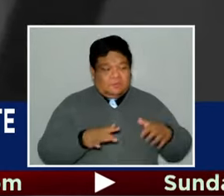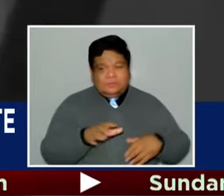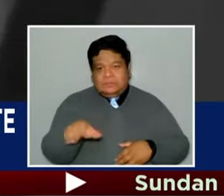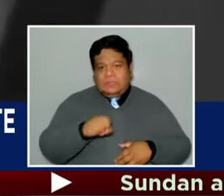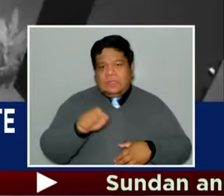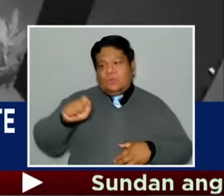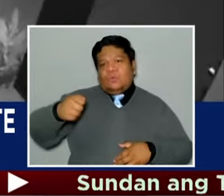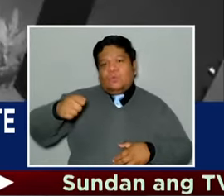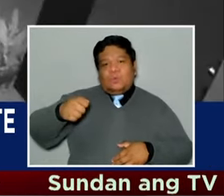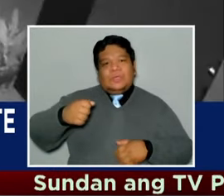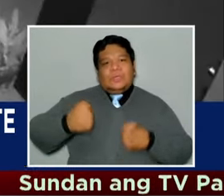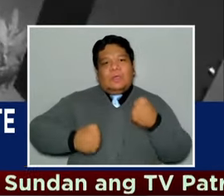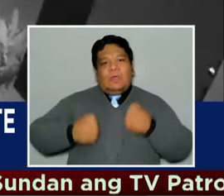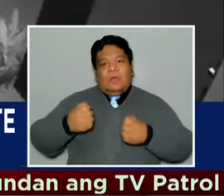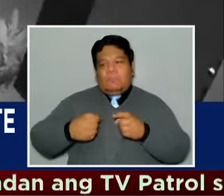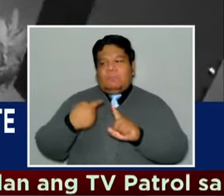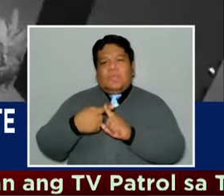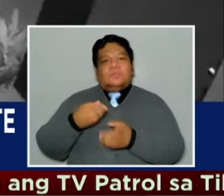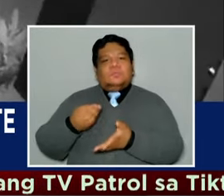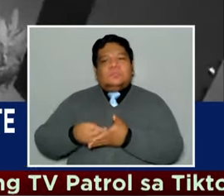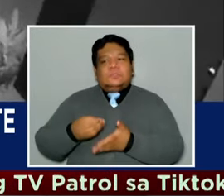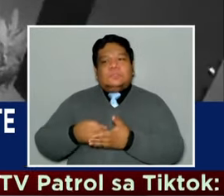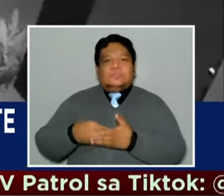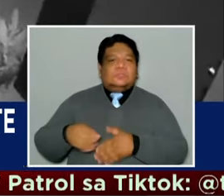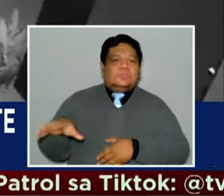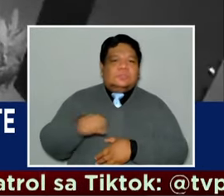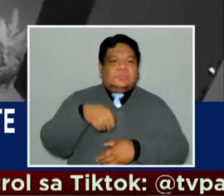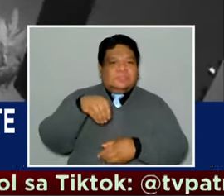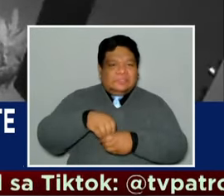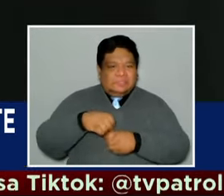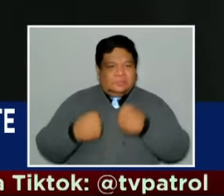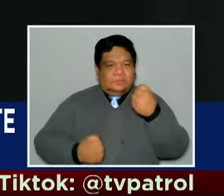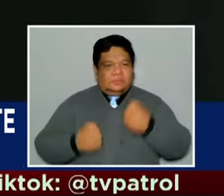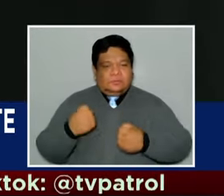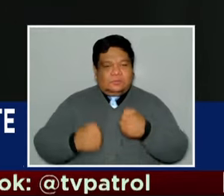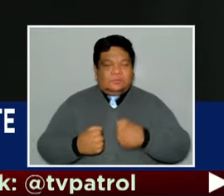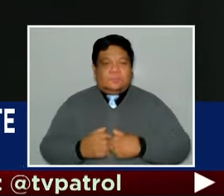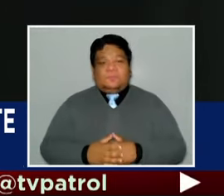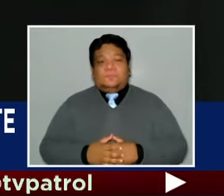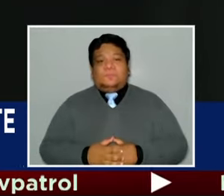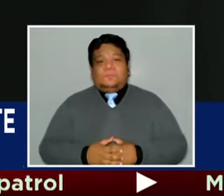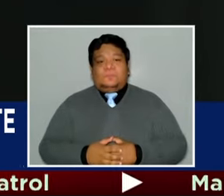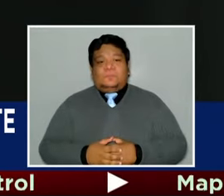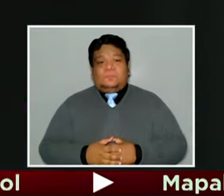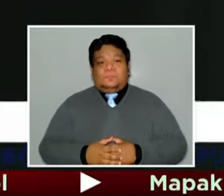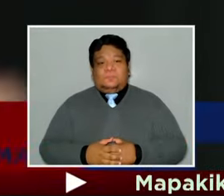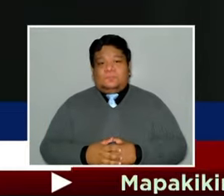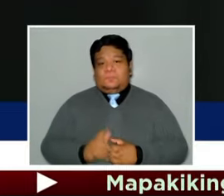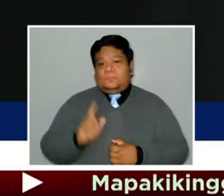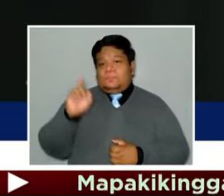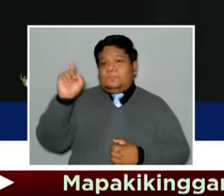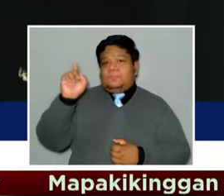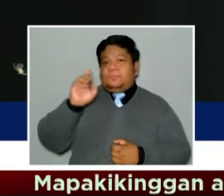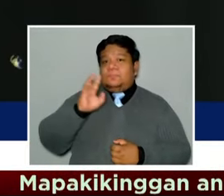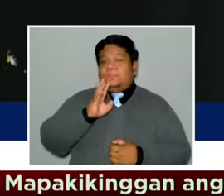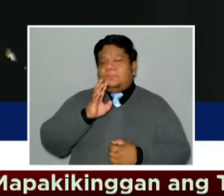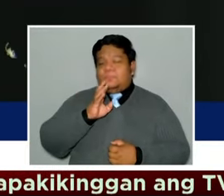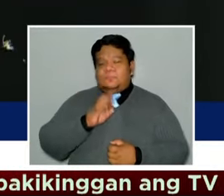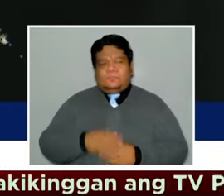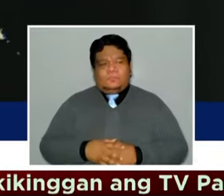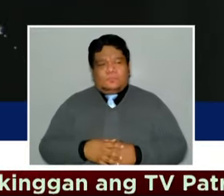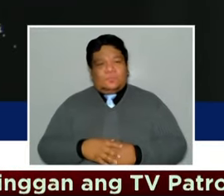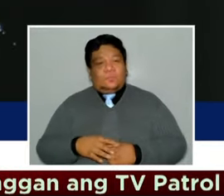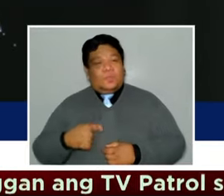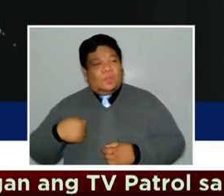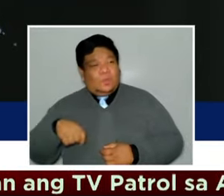ang pera ng biktima na nasa loob ng sasakyan. Nagising yung aming kasambahay, nakita niya sa labas na